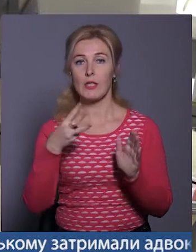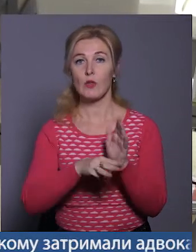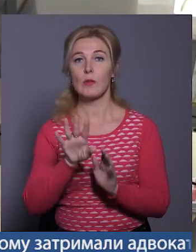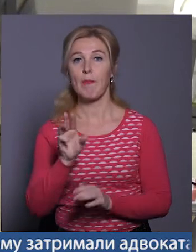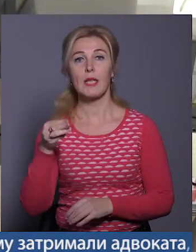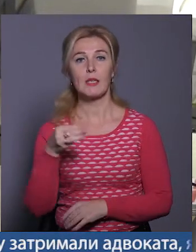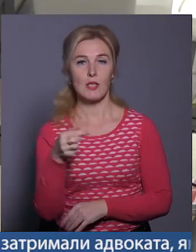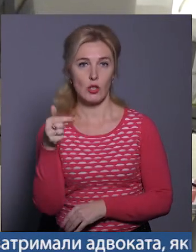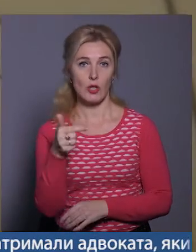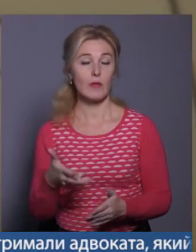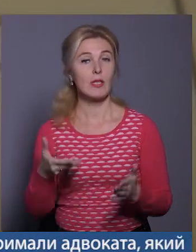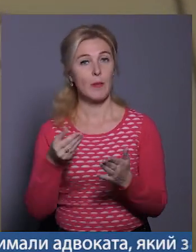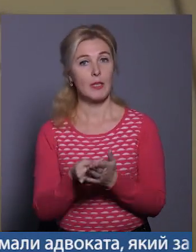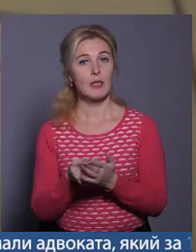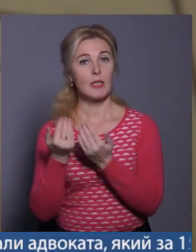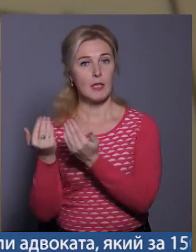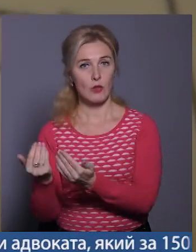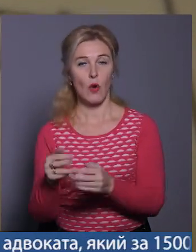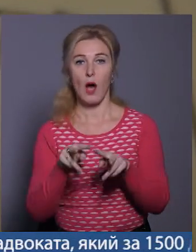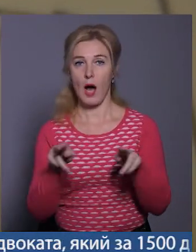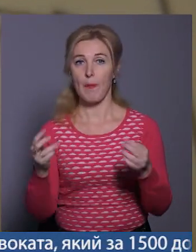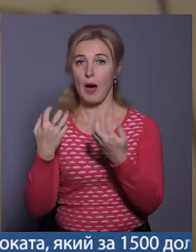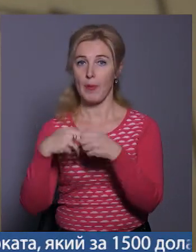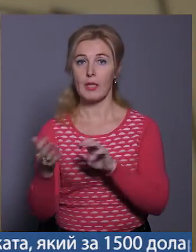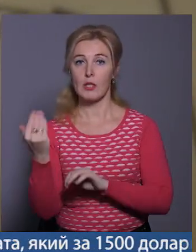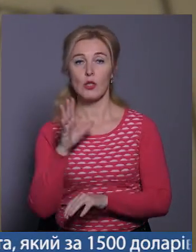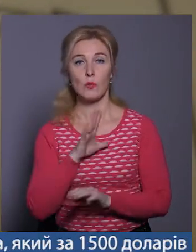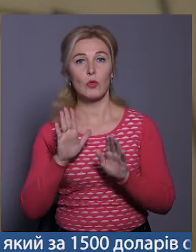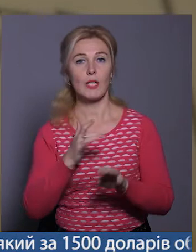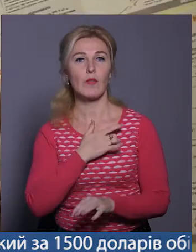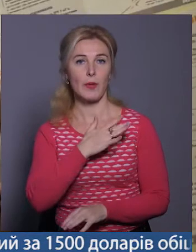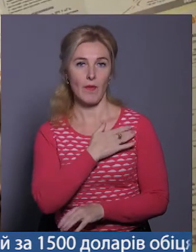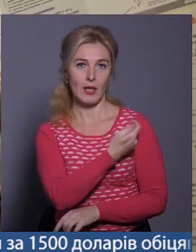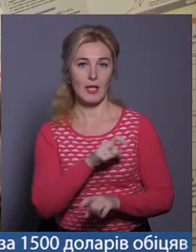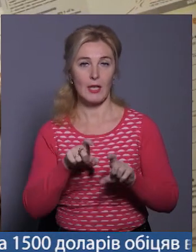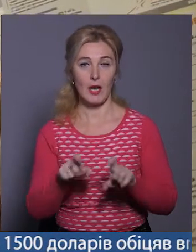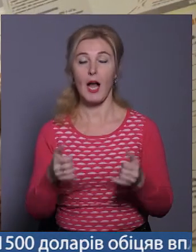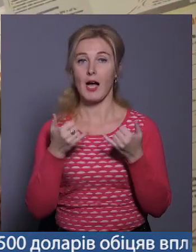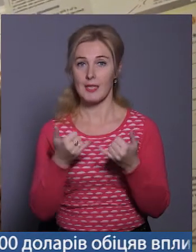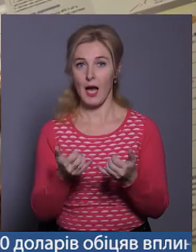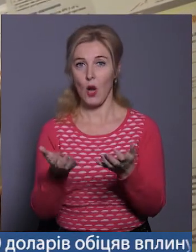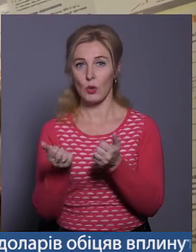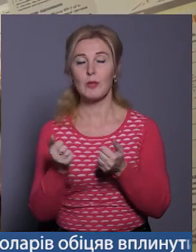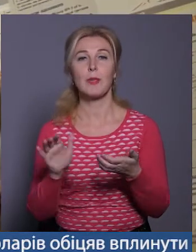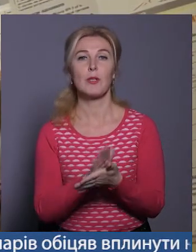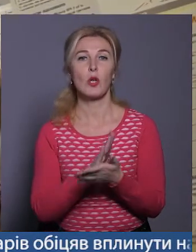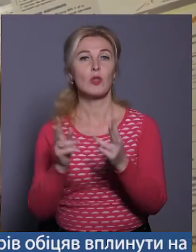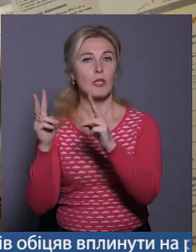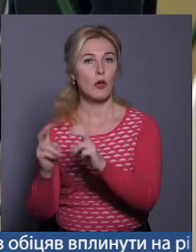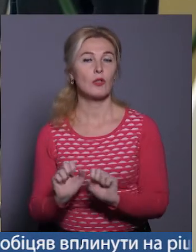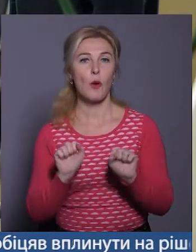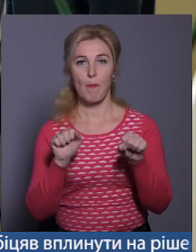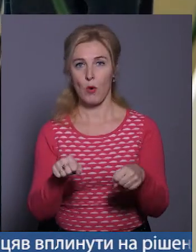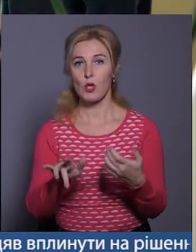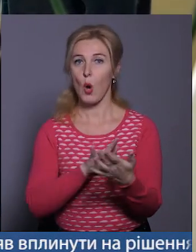тисяч гривень, заплатили за нього. Подібні апарати раніше були тільки в приватних лікарнях, тож тепер отримати безкоштовну діагностику можна